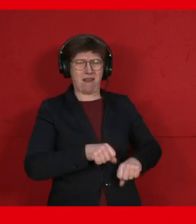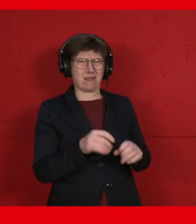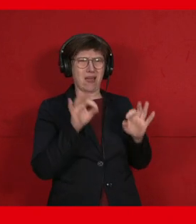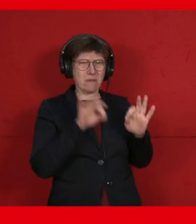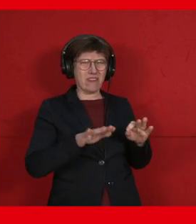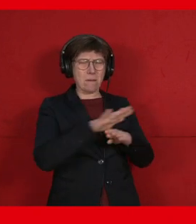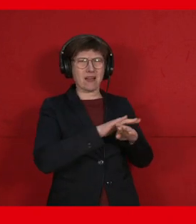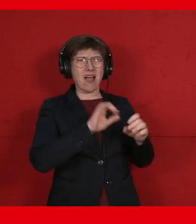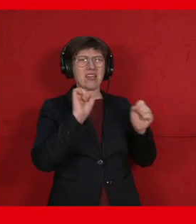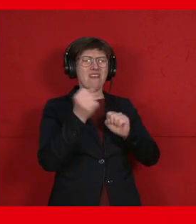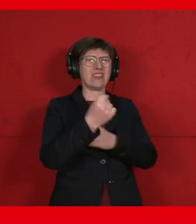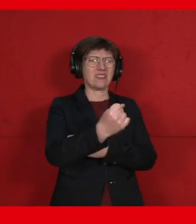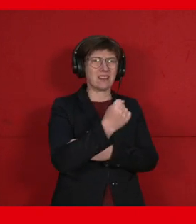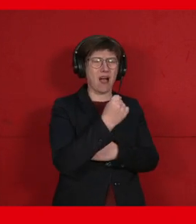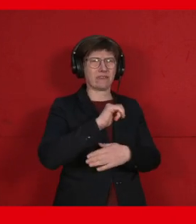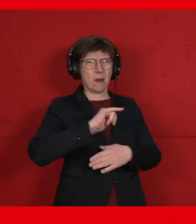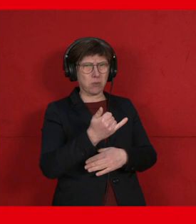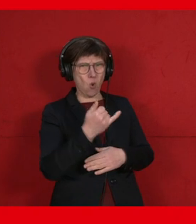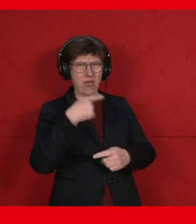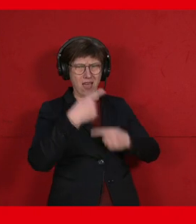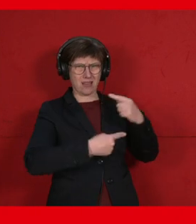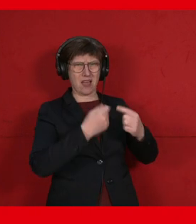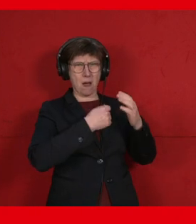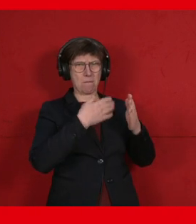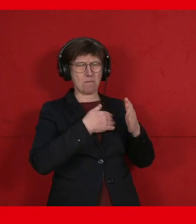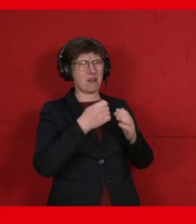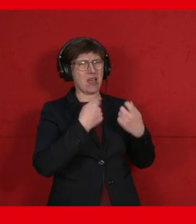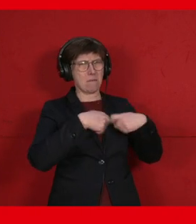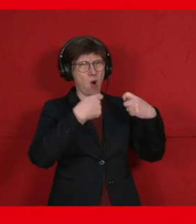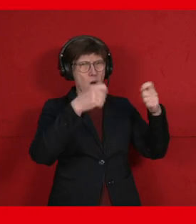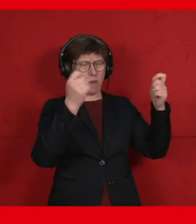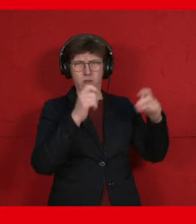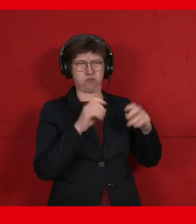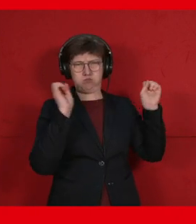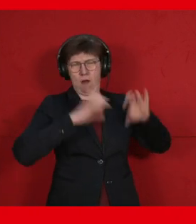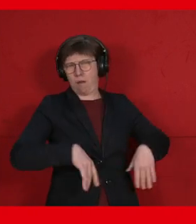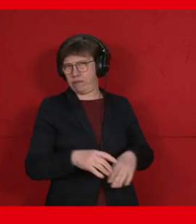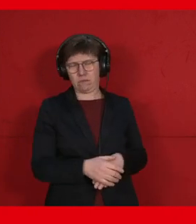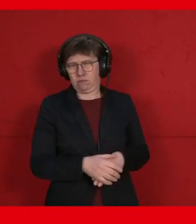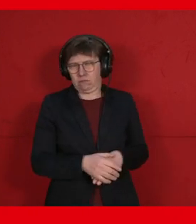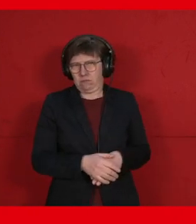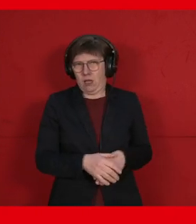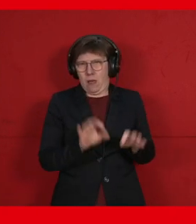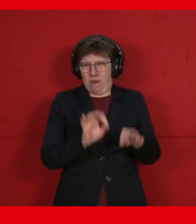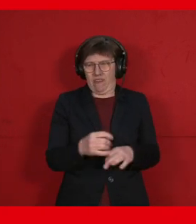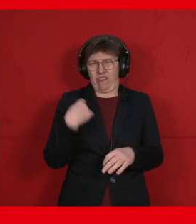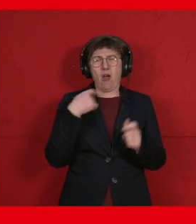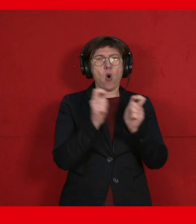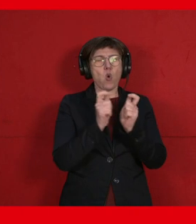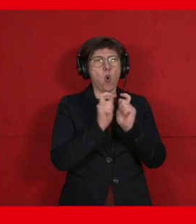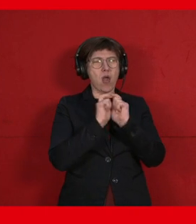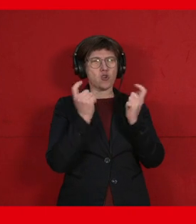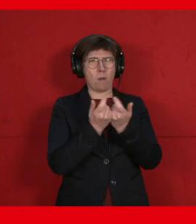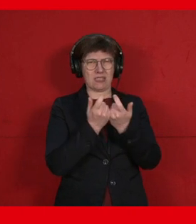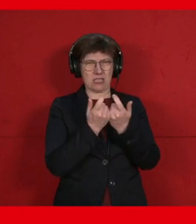gerade im Bereich Windkraft, für einen Projektierer da zu bauen. Ich habe gerade nach der